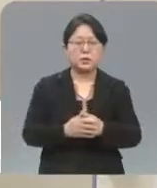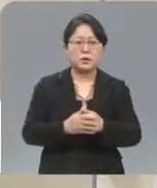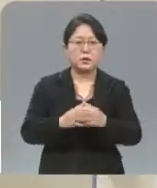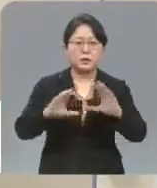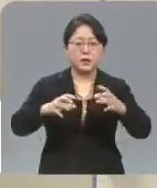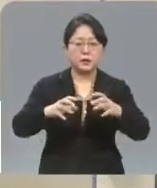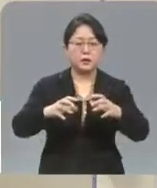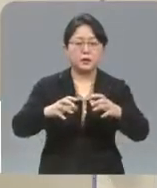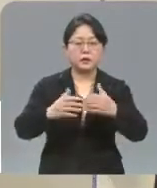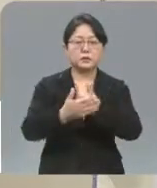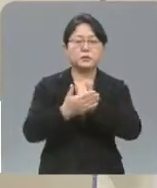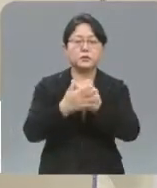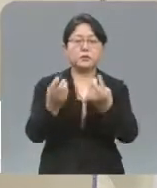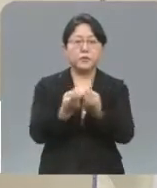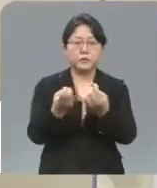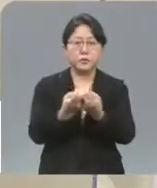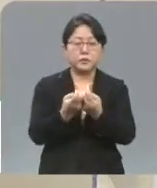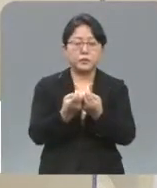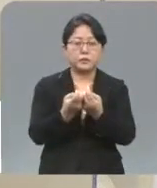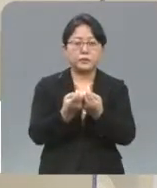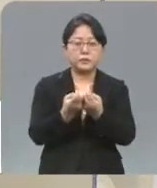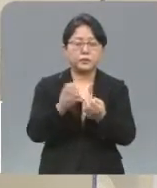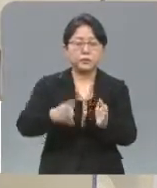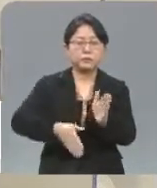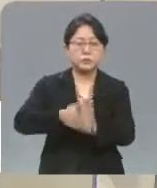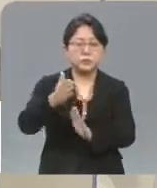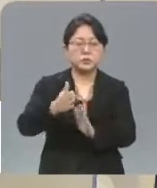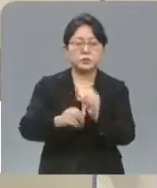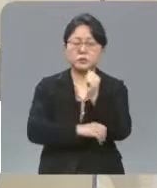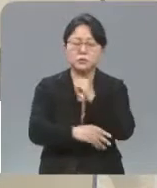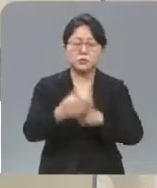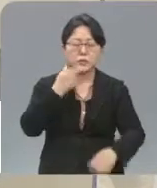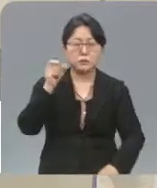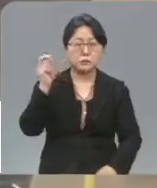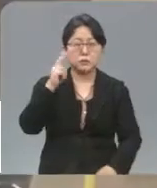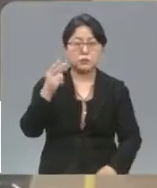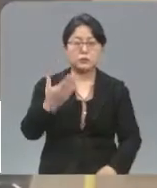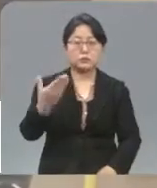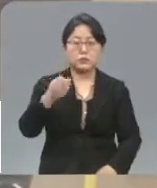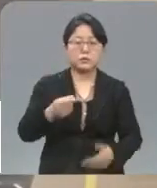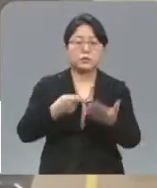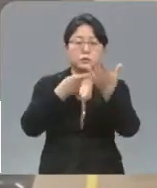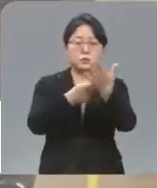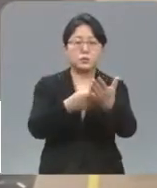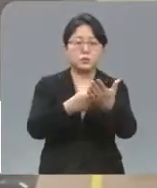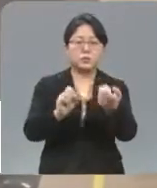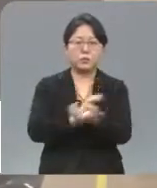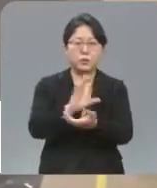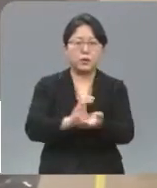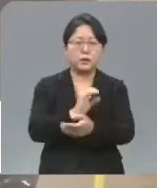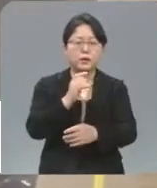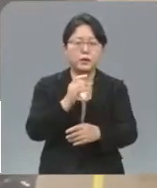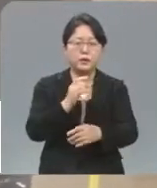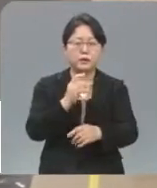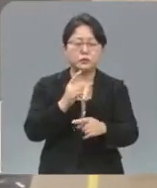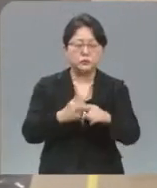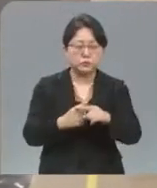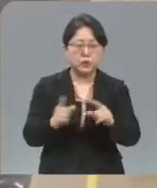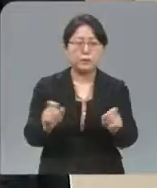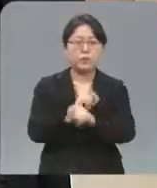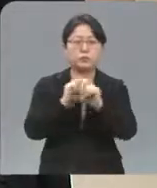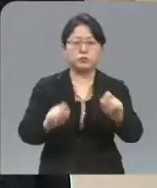국가 차원의 지원 방안 논의는 광주시가 근거도 없이 9천억 원을 요청했다가 논란만 남긴 채 답보